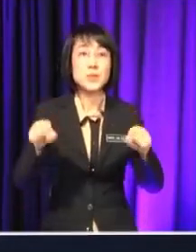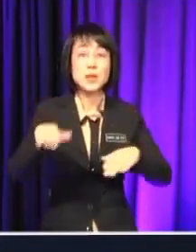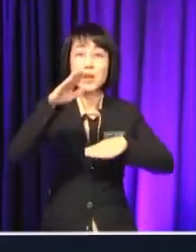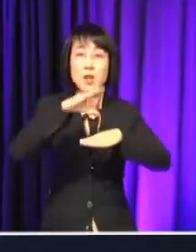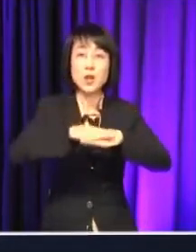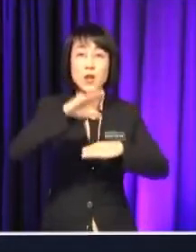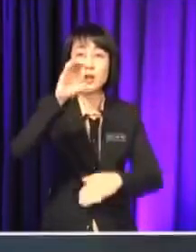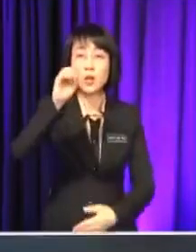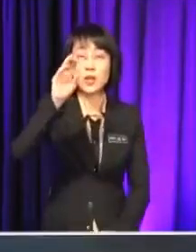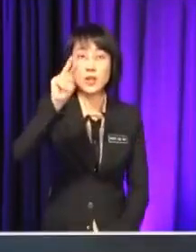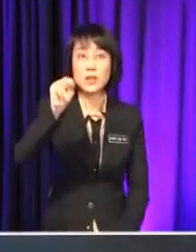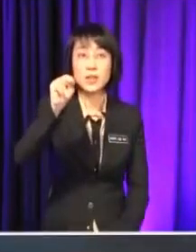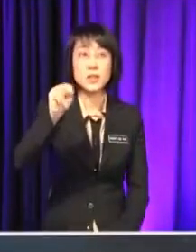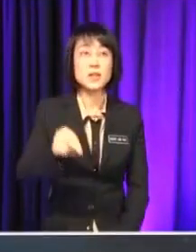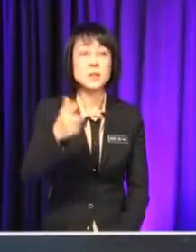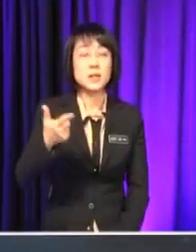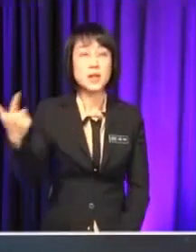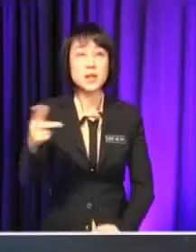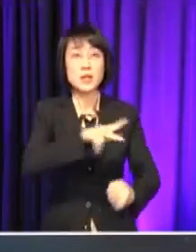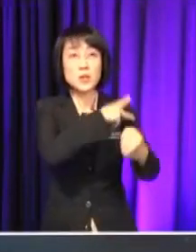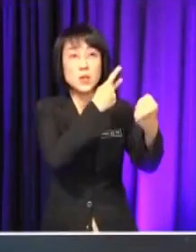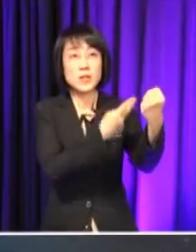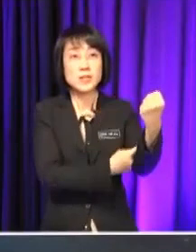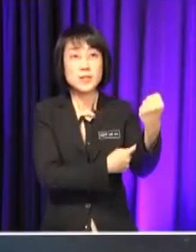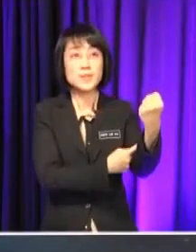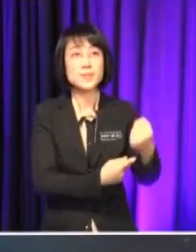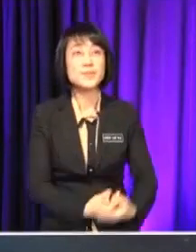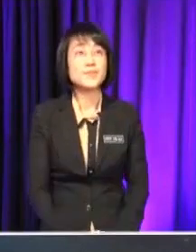bakalan bakalan puasa saya coba hidupkan juga